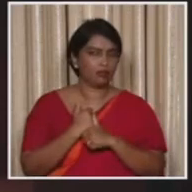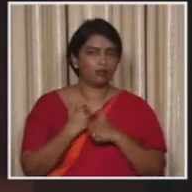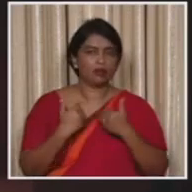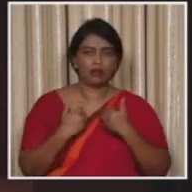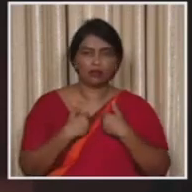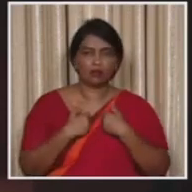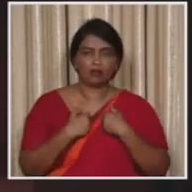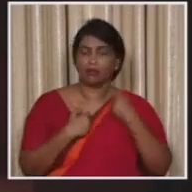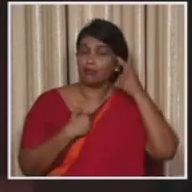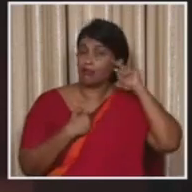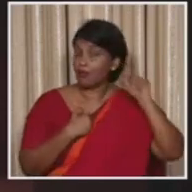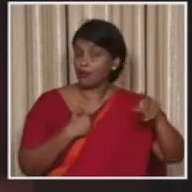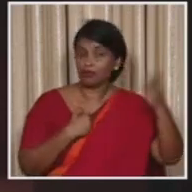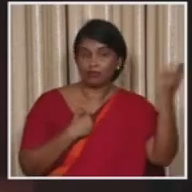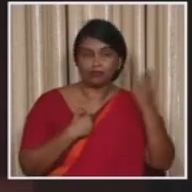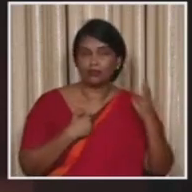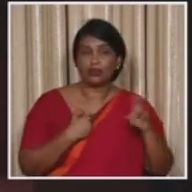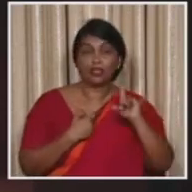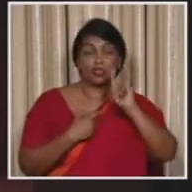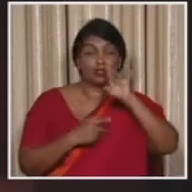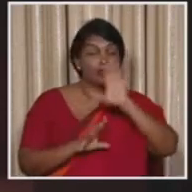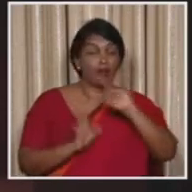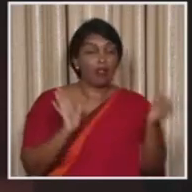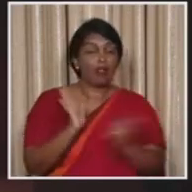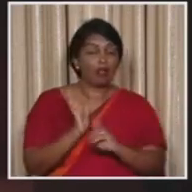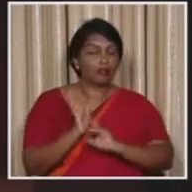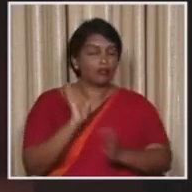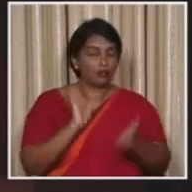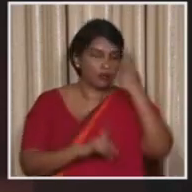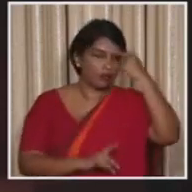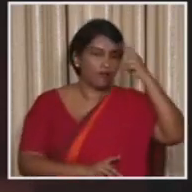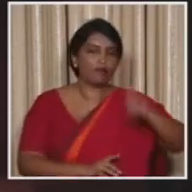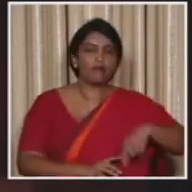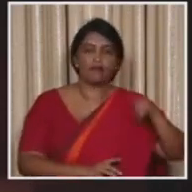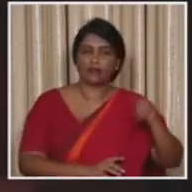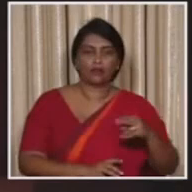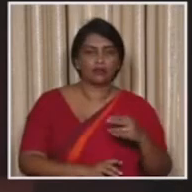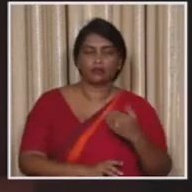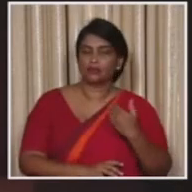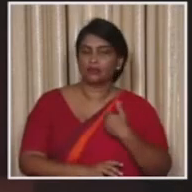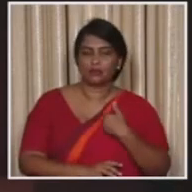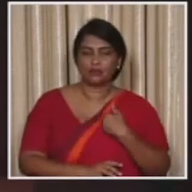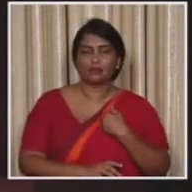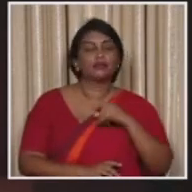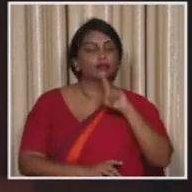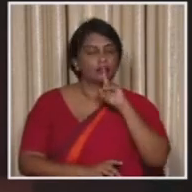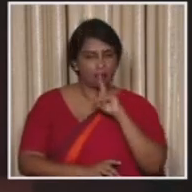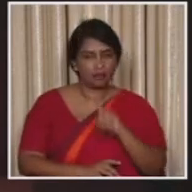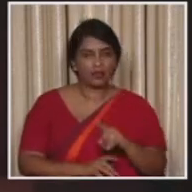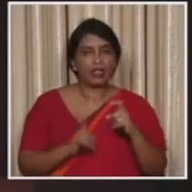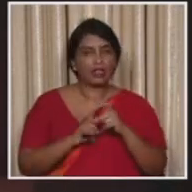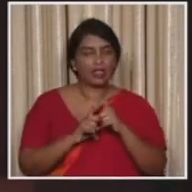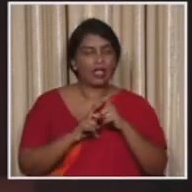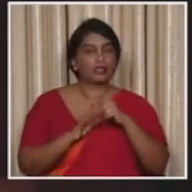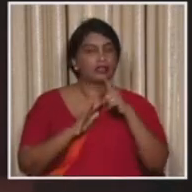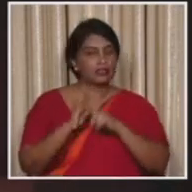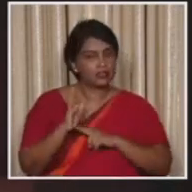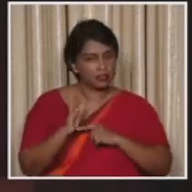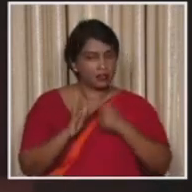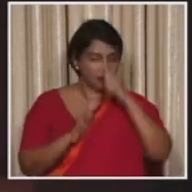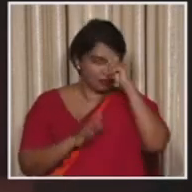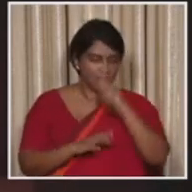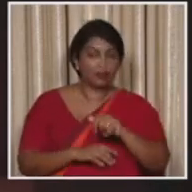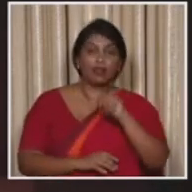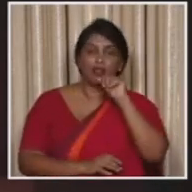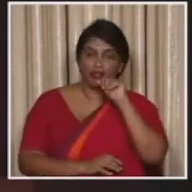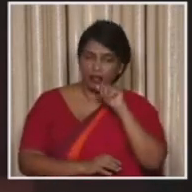අය පිළිබඳව 100% වාරයක් විශ්වාසය තිබෙනවා. ඒ නිසා මම ඔබතුමාට කියන්න කැමතියි දයන් ජයතිලක මැතිතුමා ඇත්ත